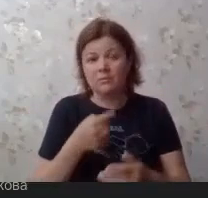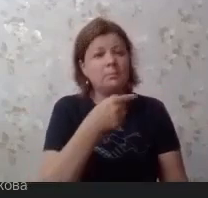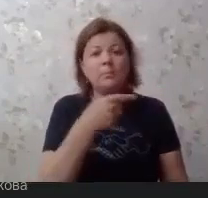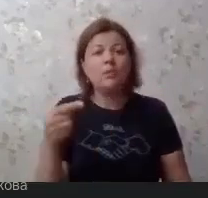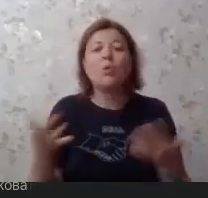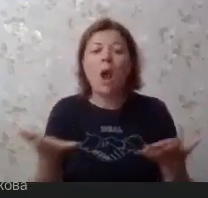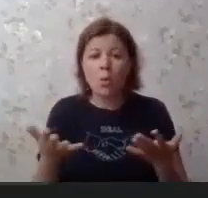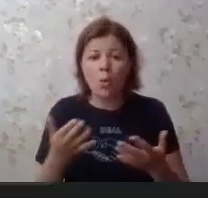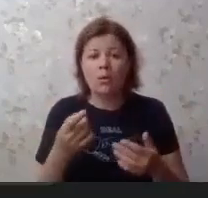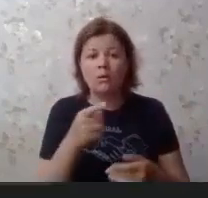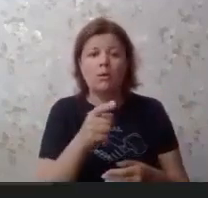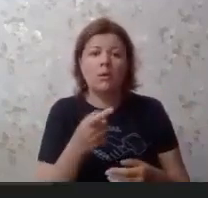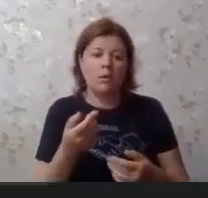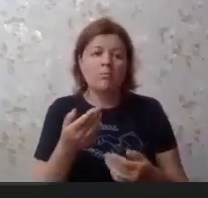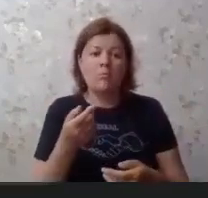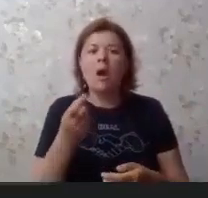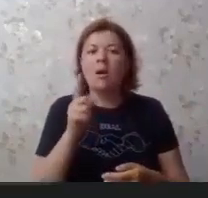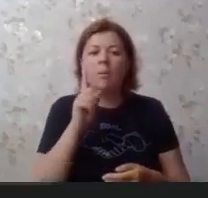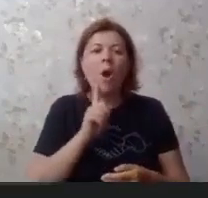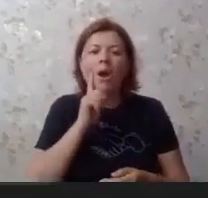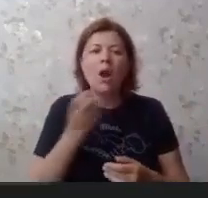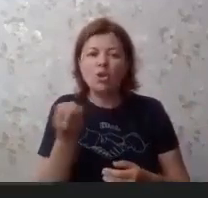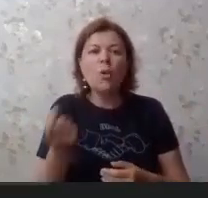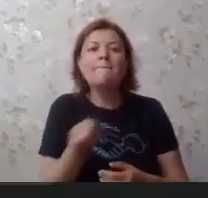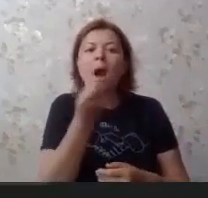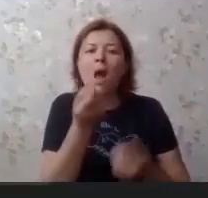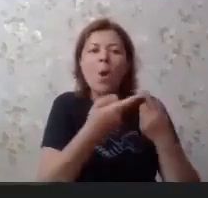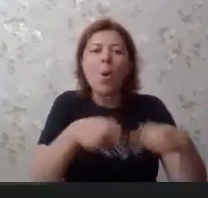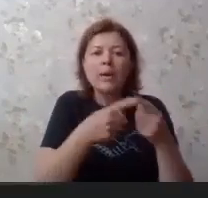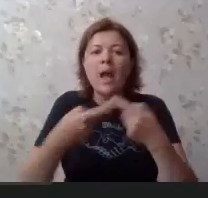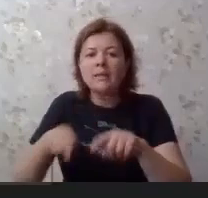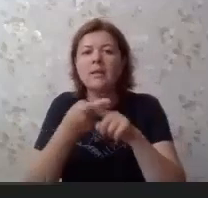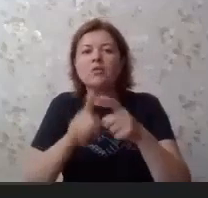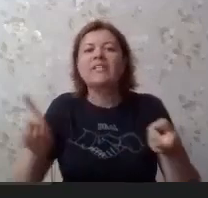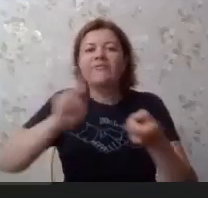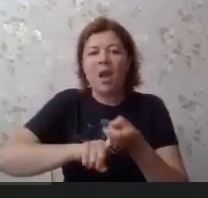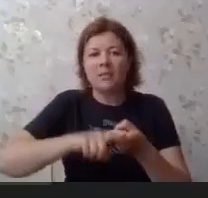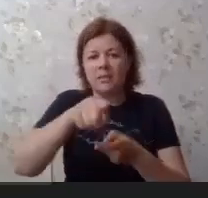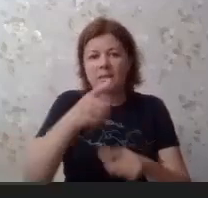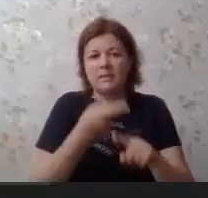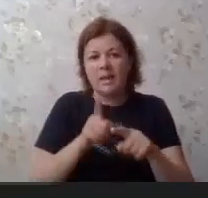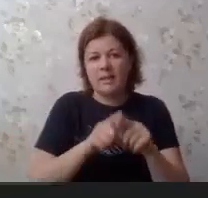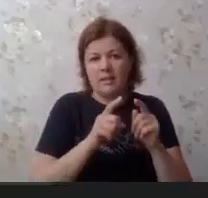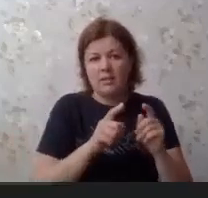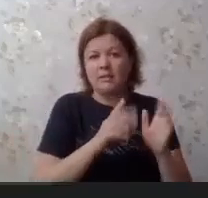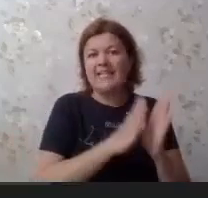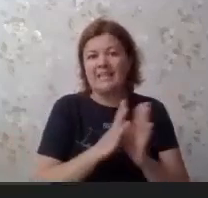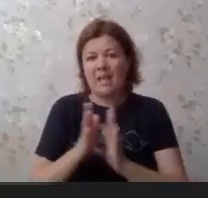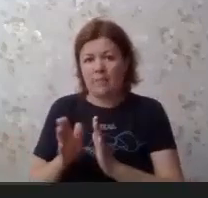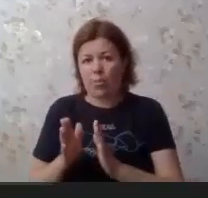очень, наверное, еще очень мало организаций, которые подключены к этой системе, и где люди